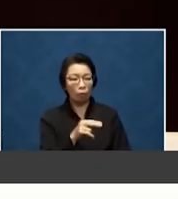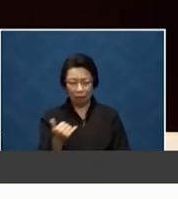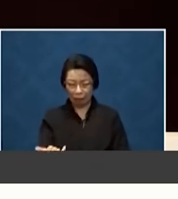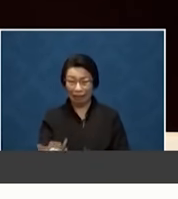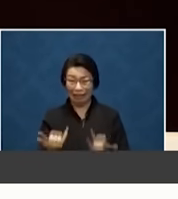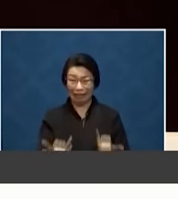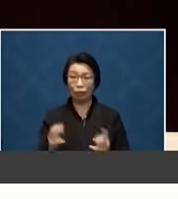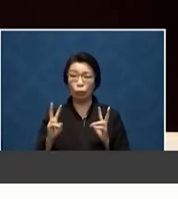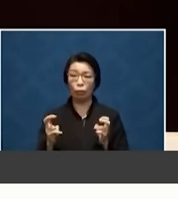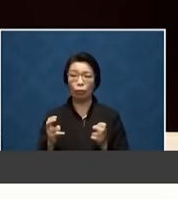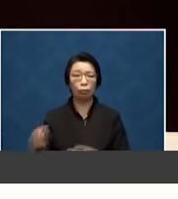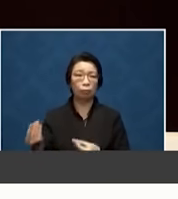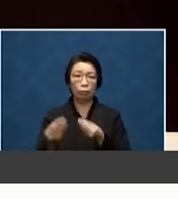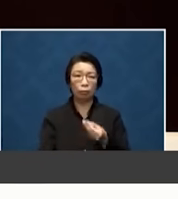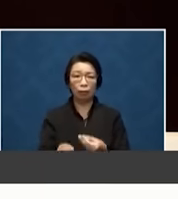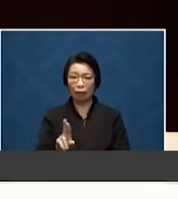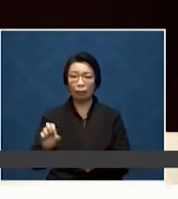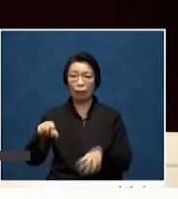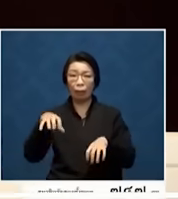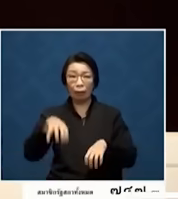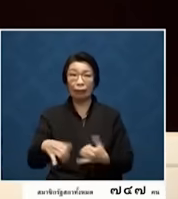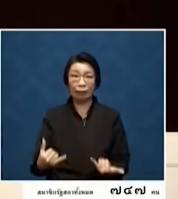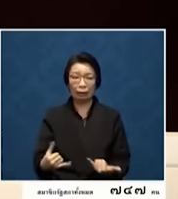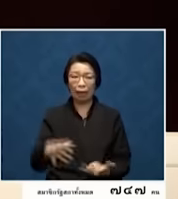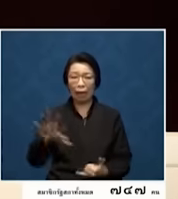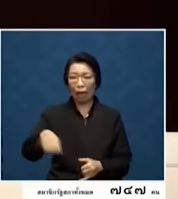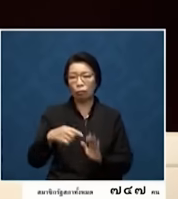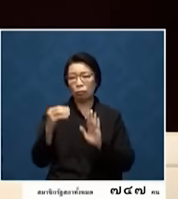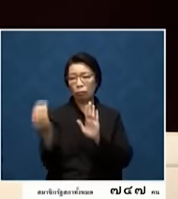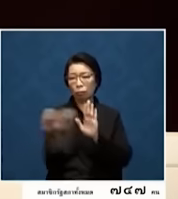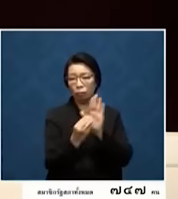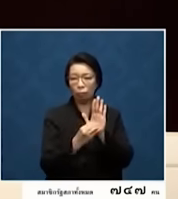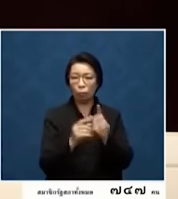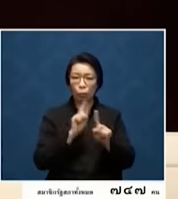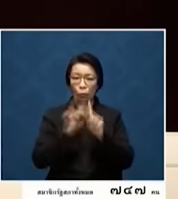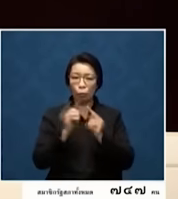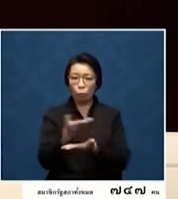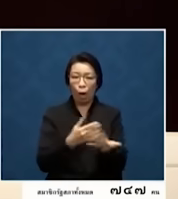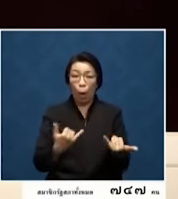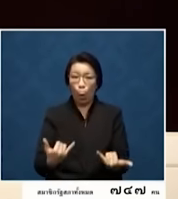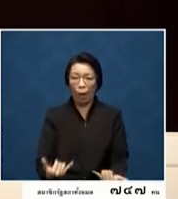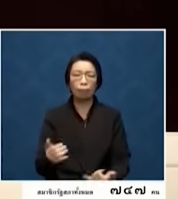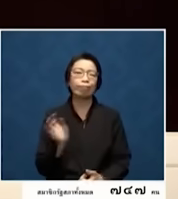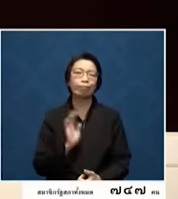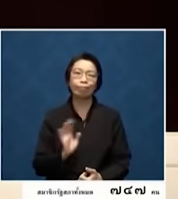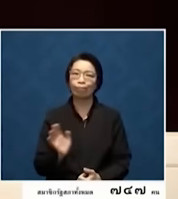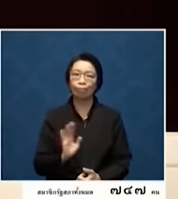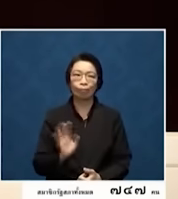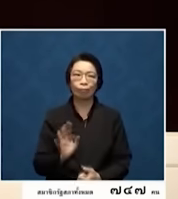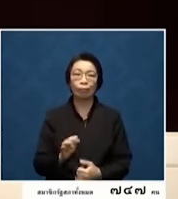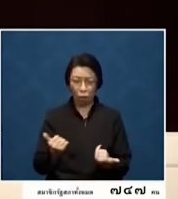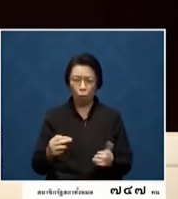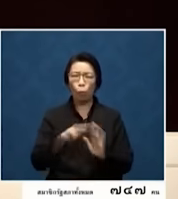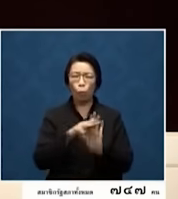จะรัฐสภาเราจะนำมาพิจารณาในเรื่องนี้ซึ่งผมกำลังจะพูดในระเบียบวาระ